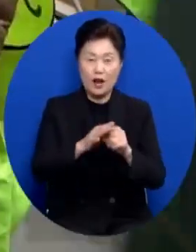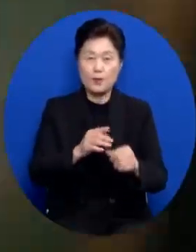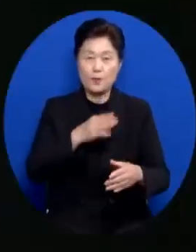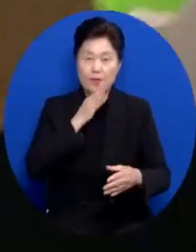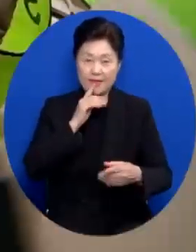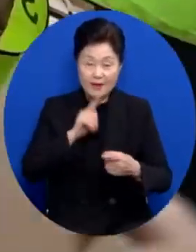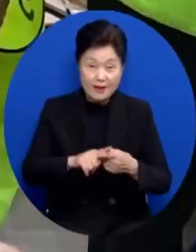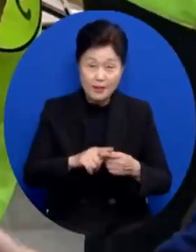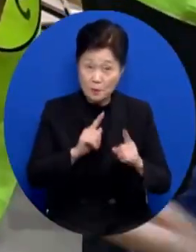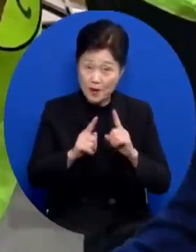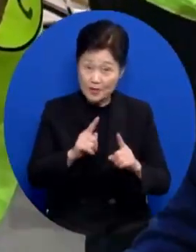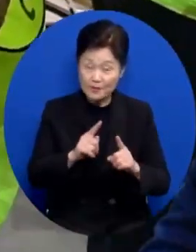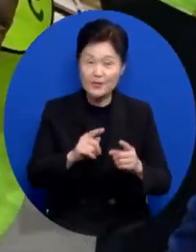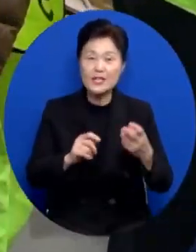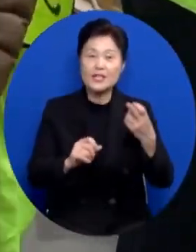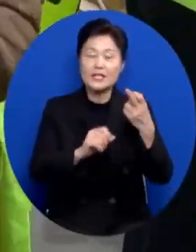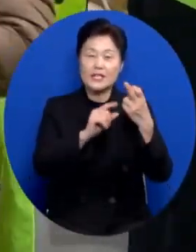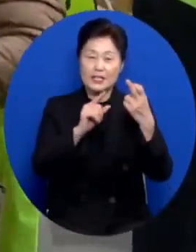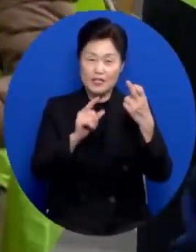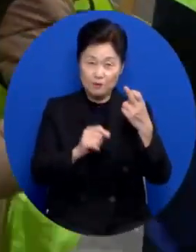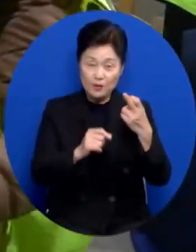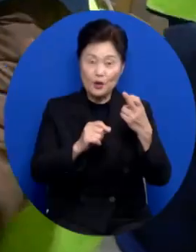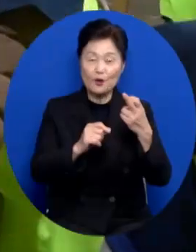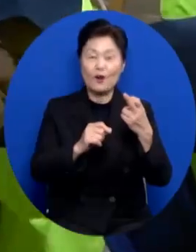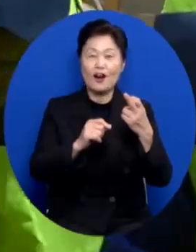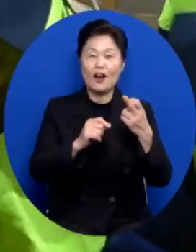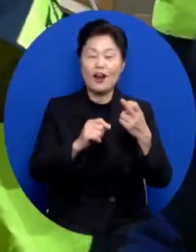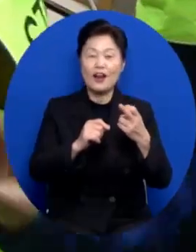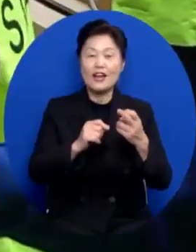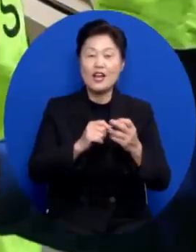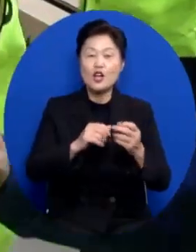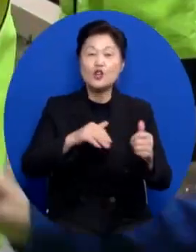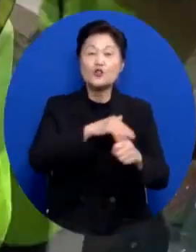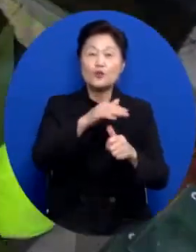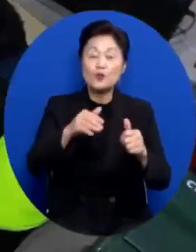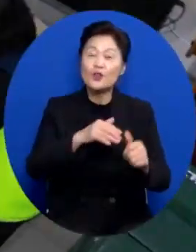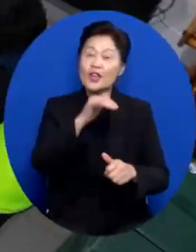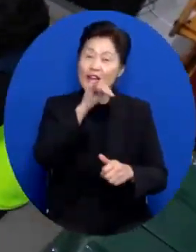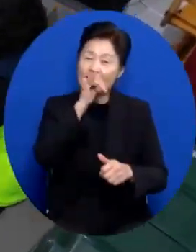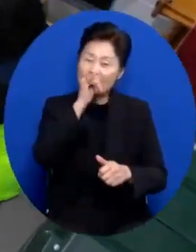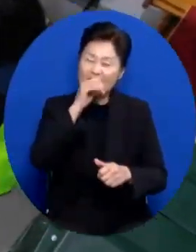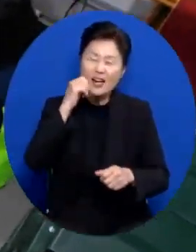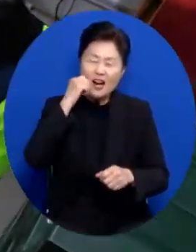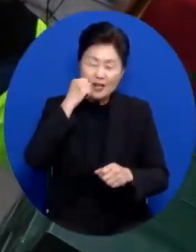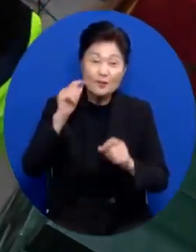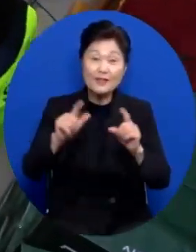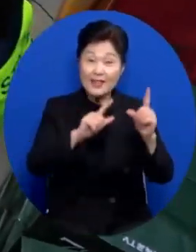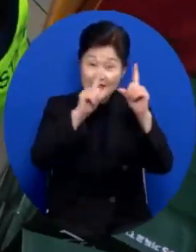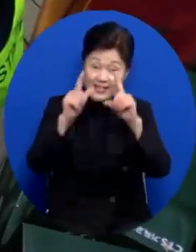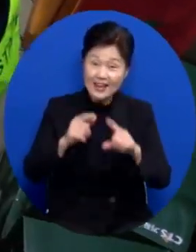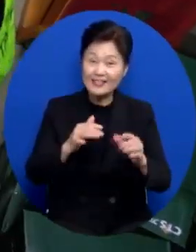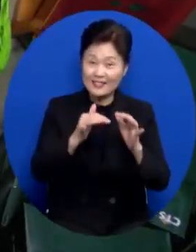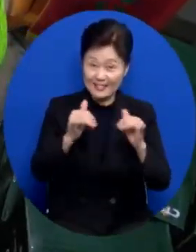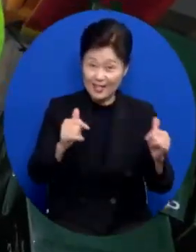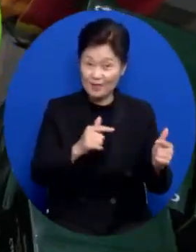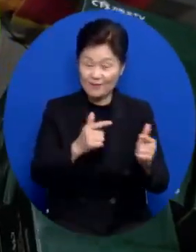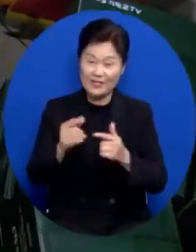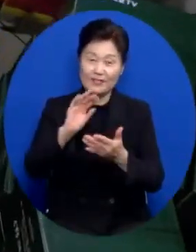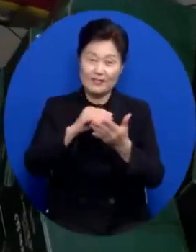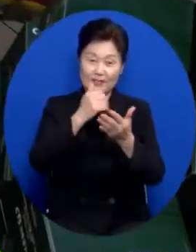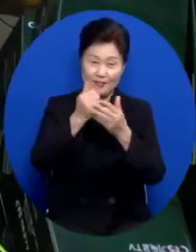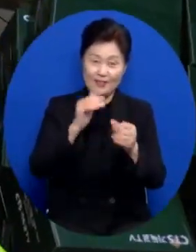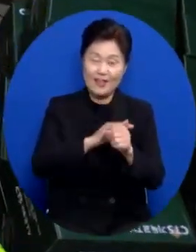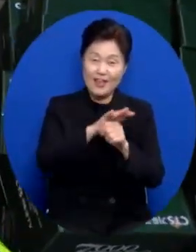그랬는데 12월 우리 주변에 있는 어려운 이웃들에게 그리스도의